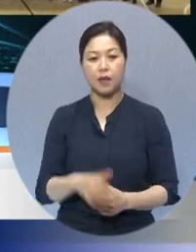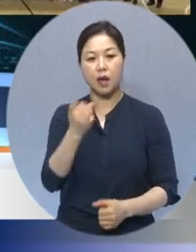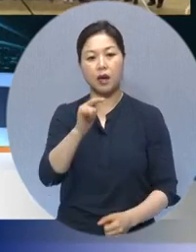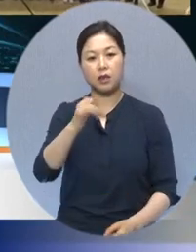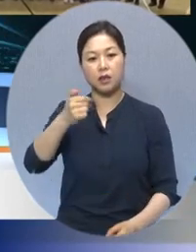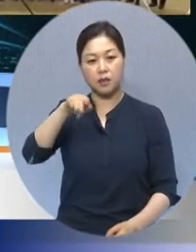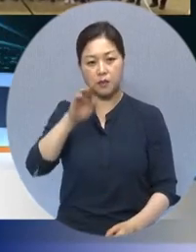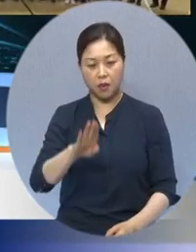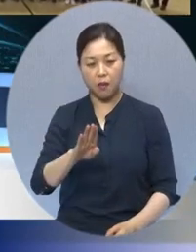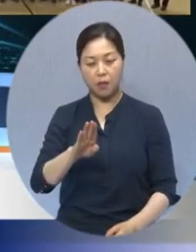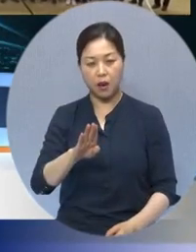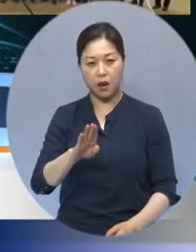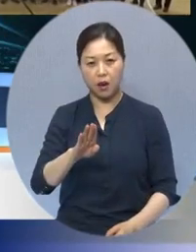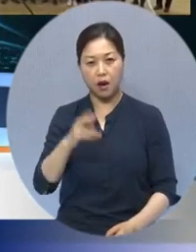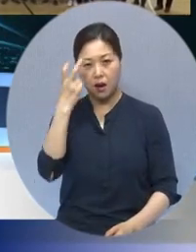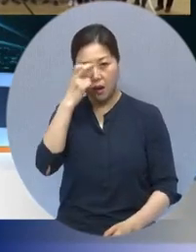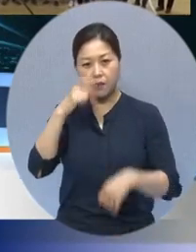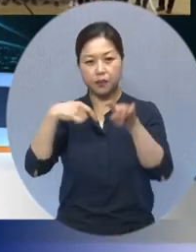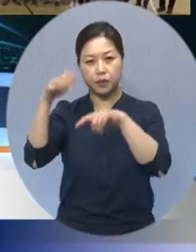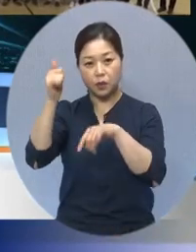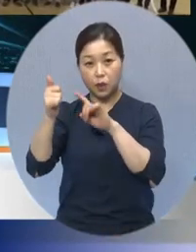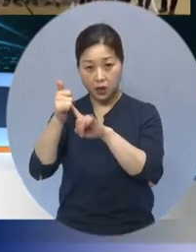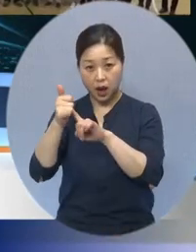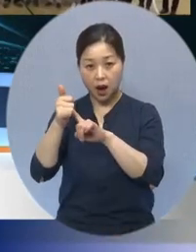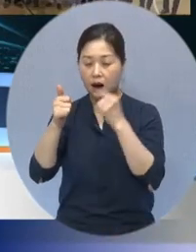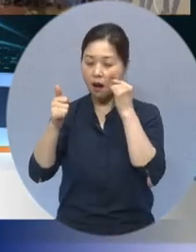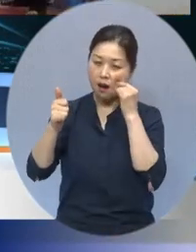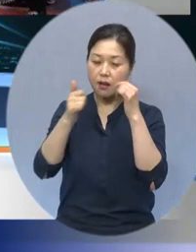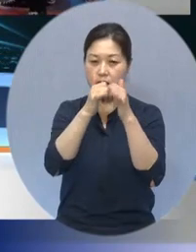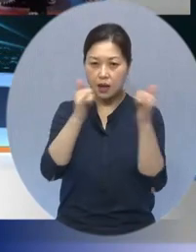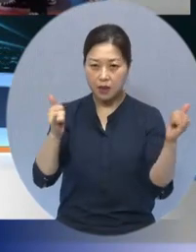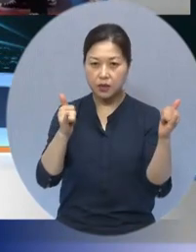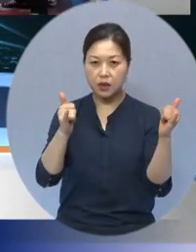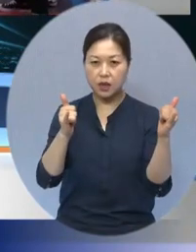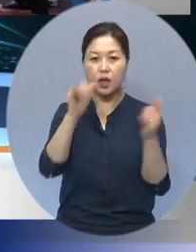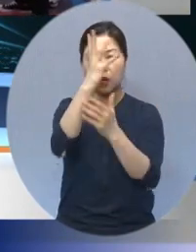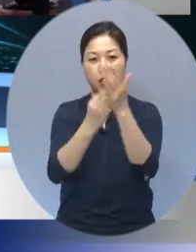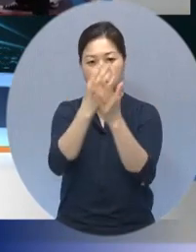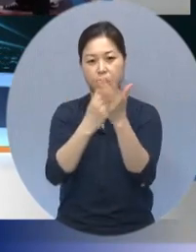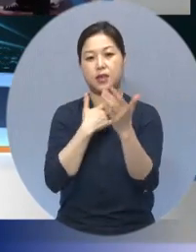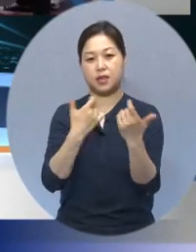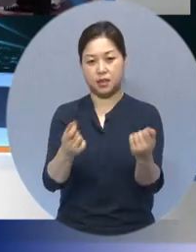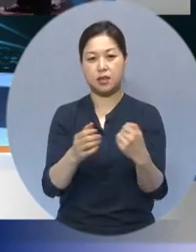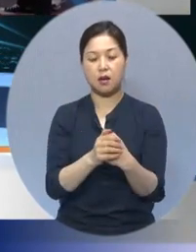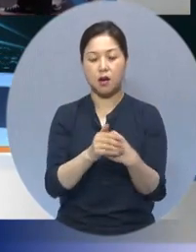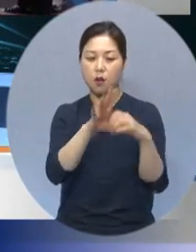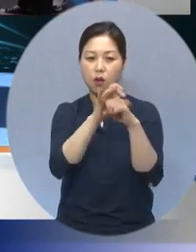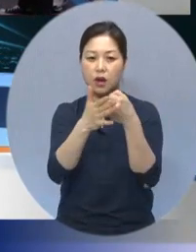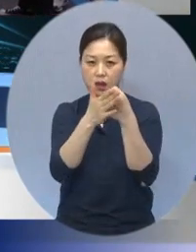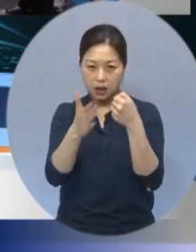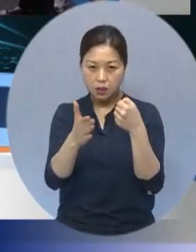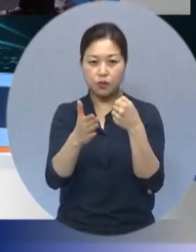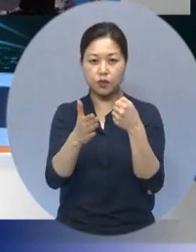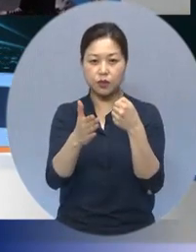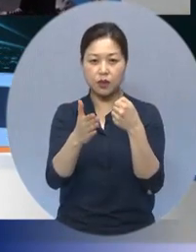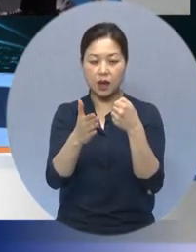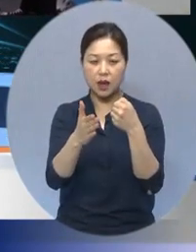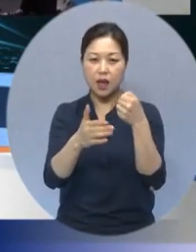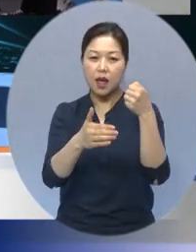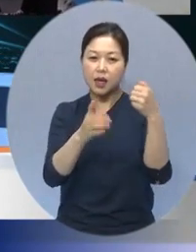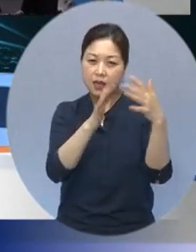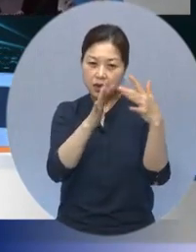한기범 감독을 필두로 스타들이 모여 농구 코트를 누볐습니다. 코로나19로 인해 랜선 농구 경기로